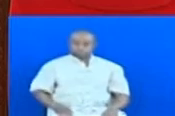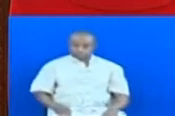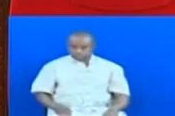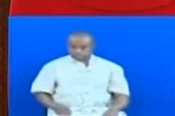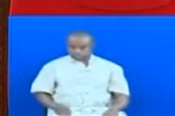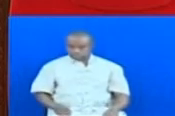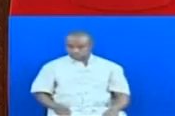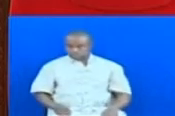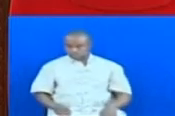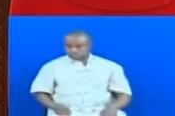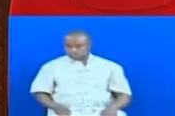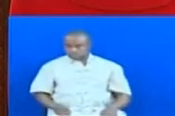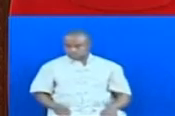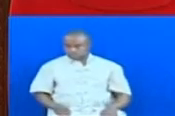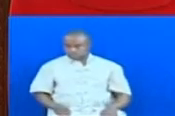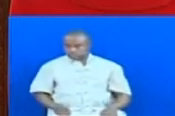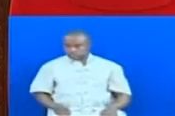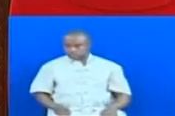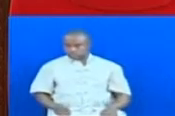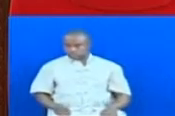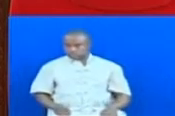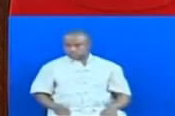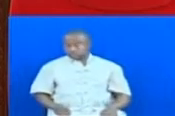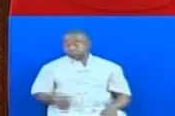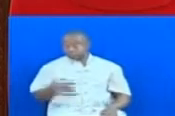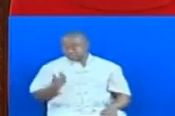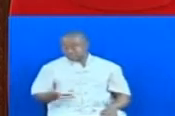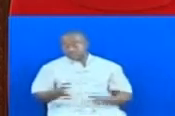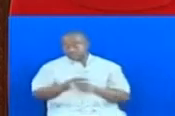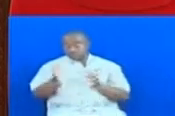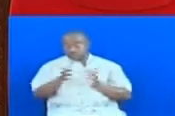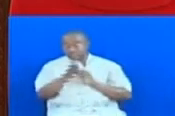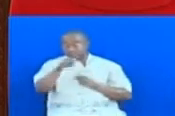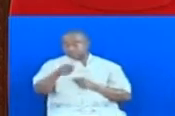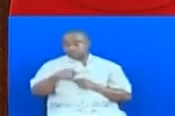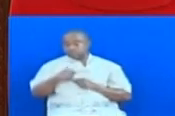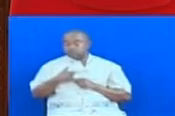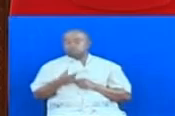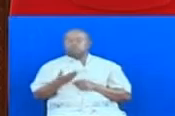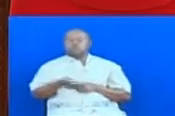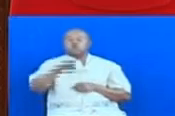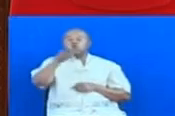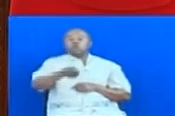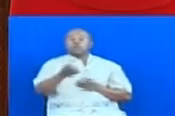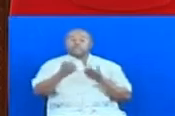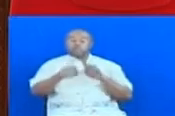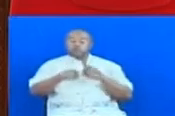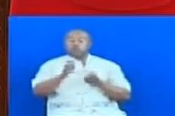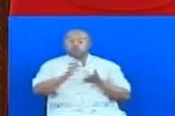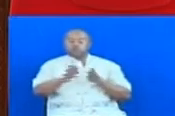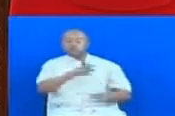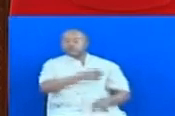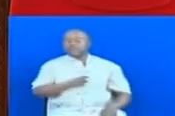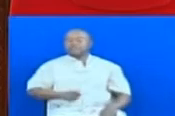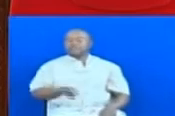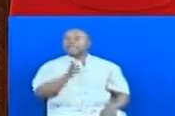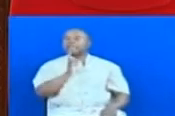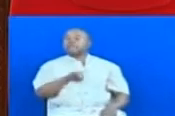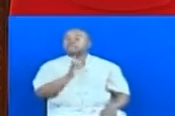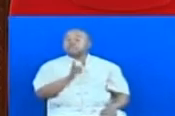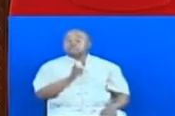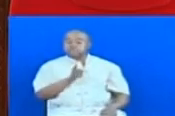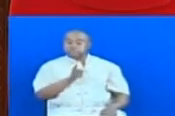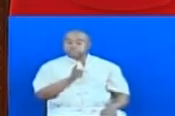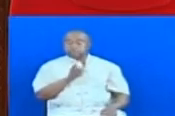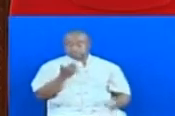Mheshimiwa Naibu Speaker, nichukue nafasi hii pia kuwapongeza watendaji wa ofisi ya Rais TAMISEMI chini ya usimamizi